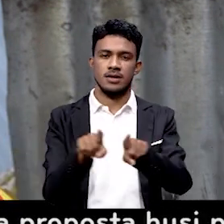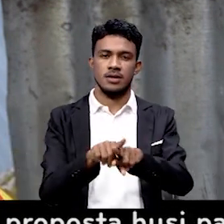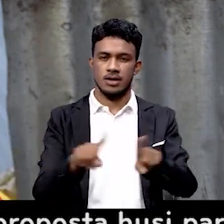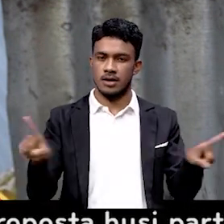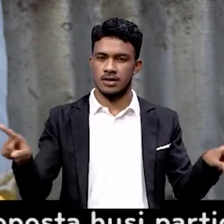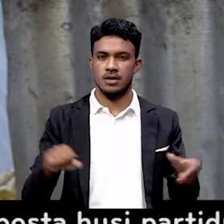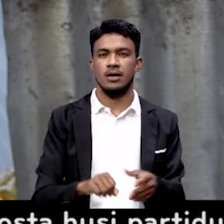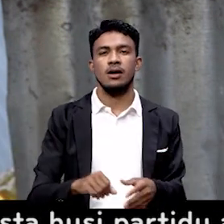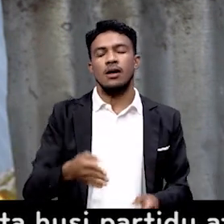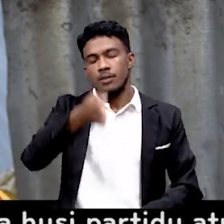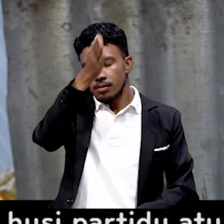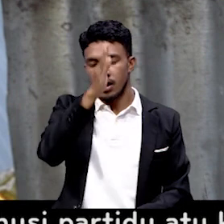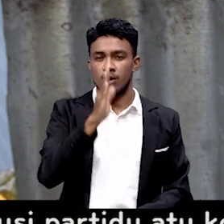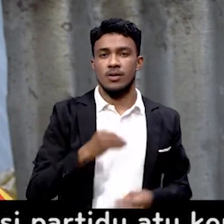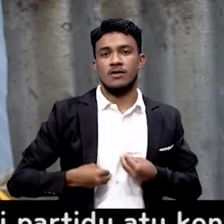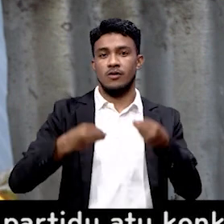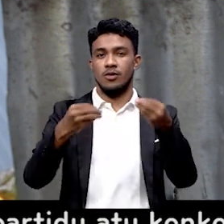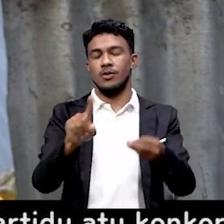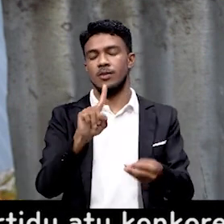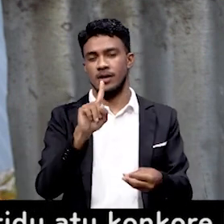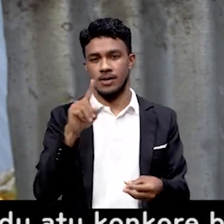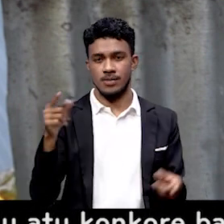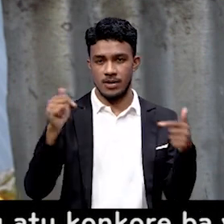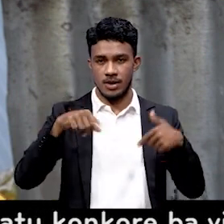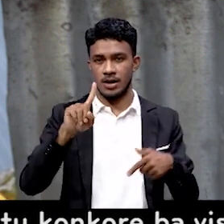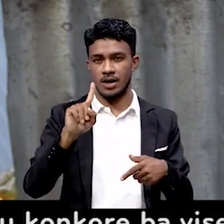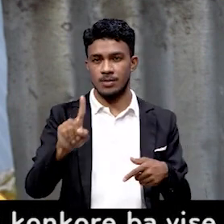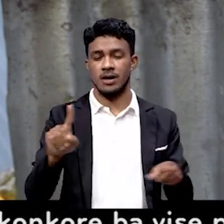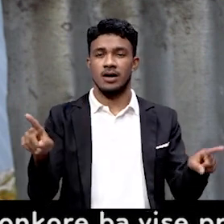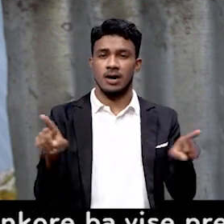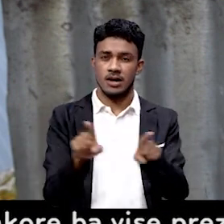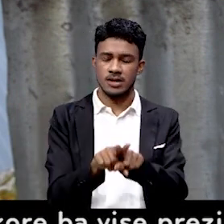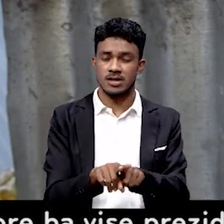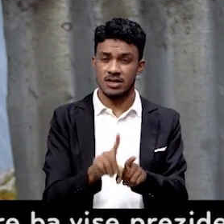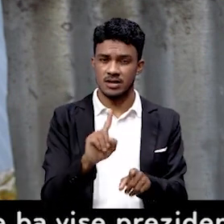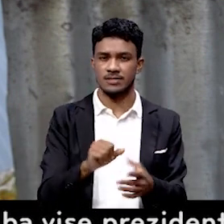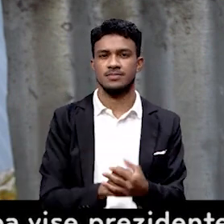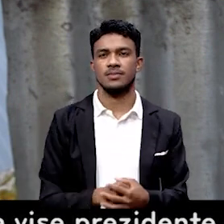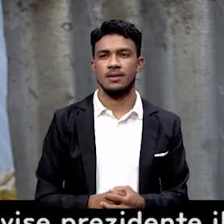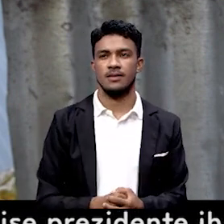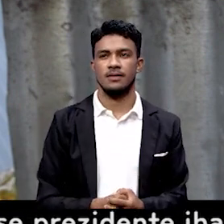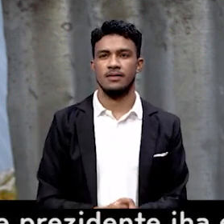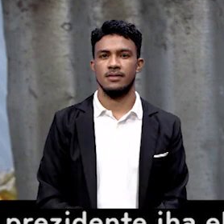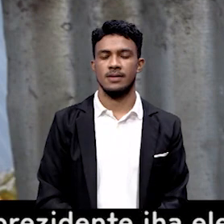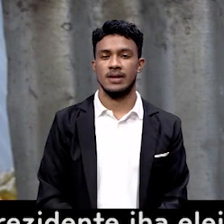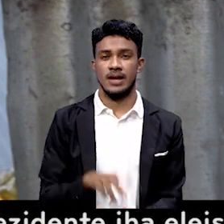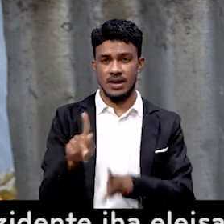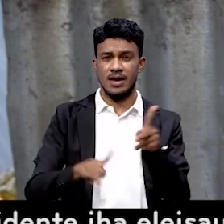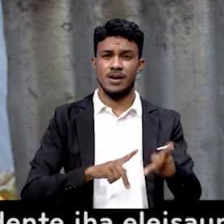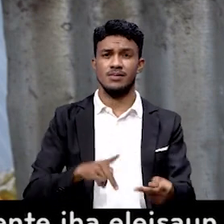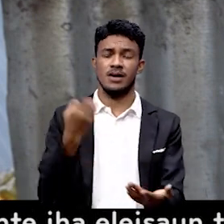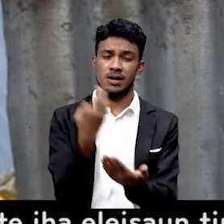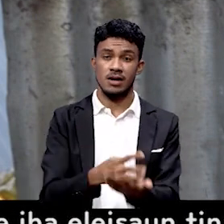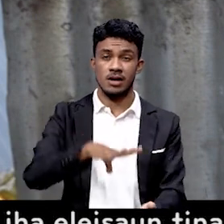maroma pomai ida maka ne se ami pe emari kuni ri